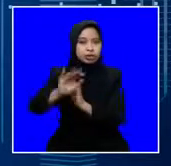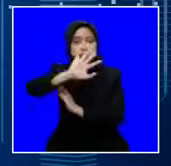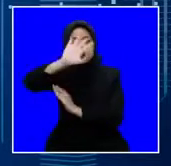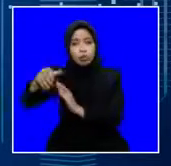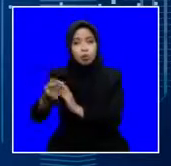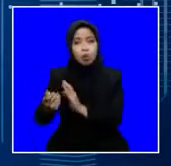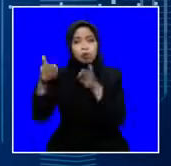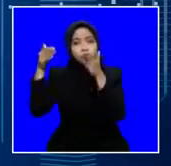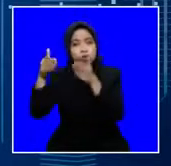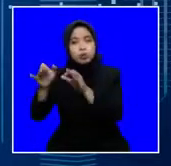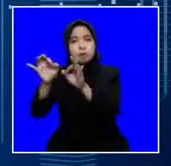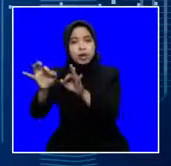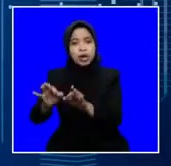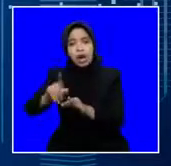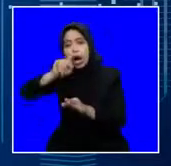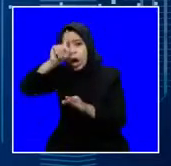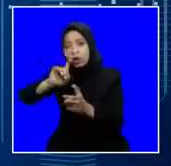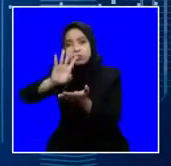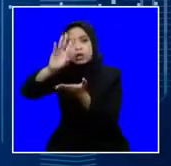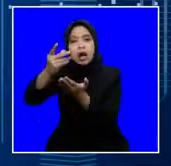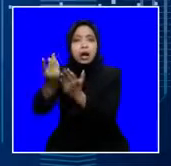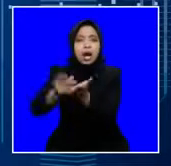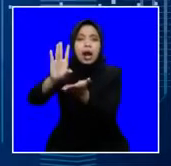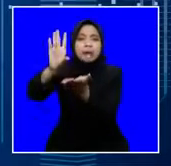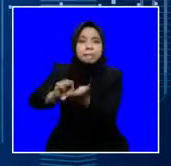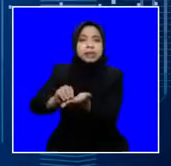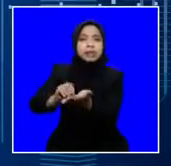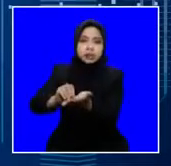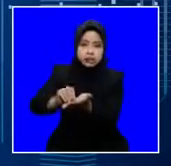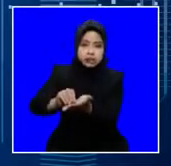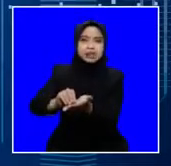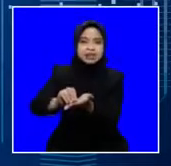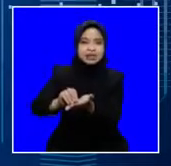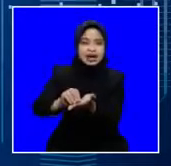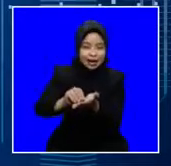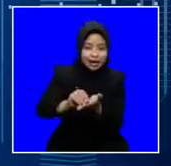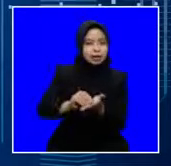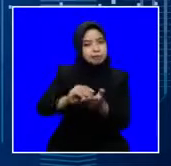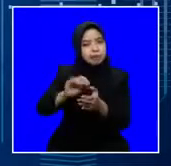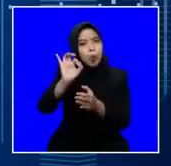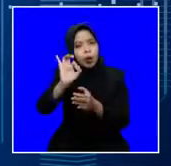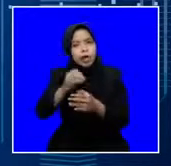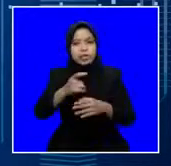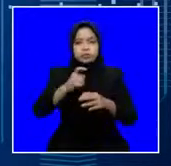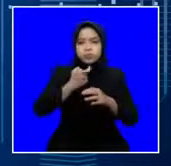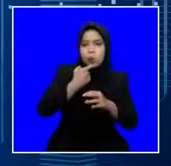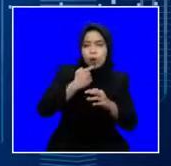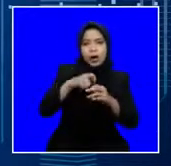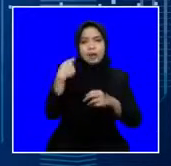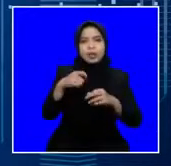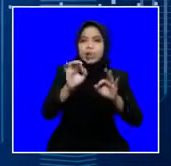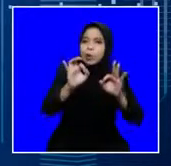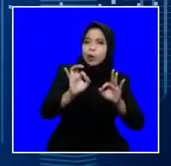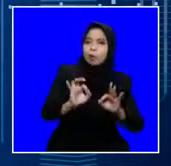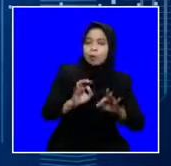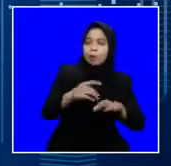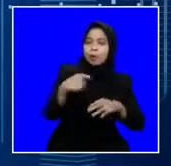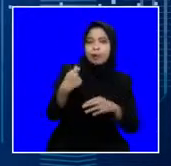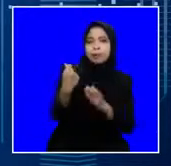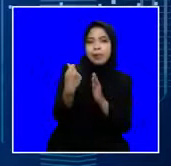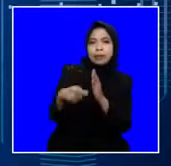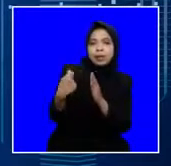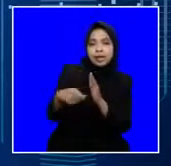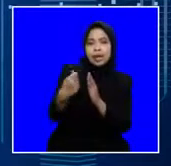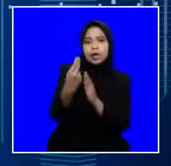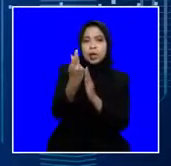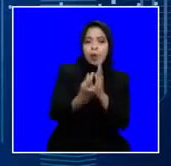yang dialokasikan harus dibelanjakan habis, maka Kementerian Keuangan mulai merintis apa yang disebut pembentukan dana